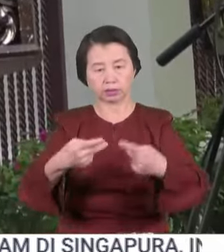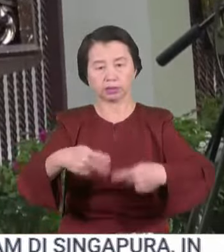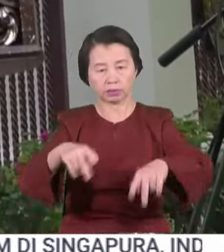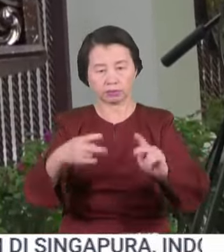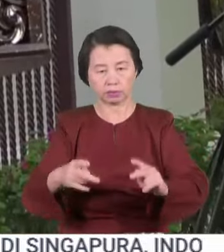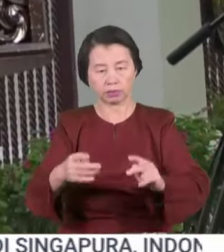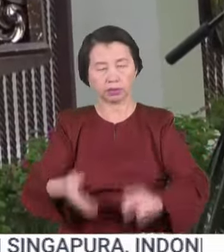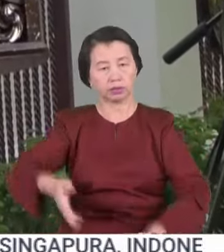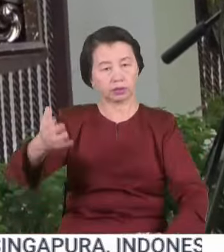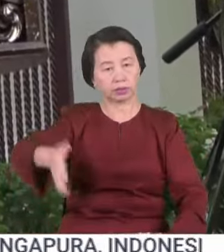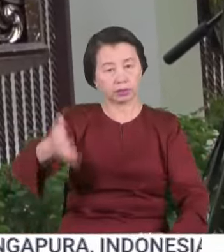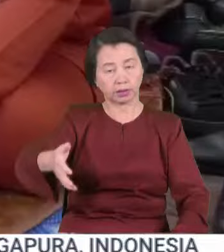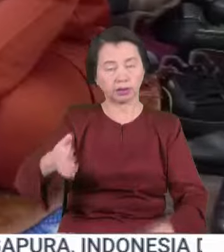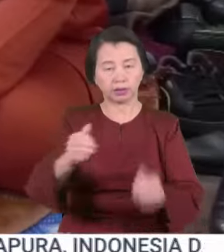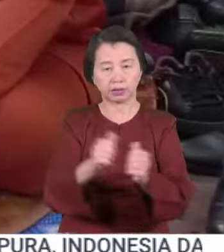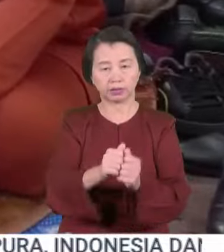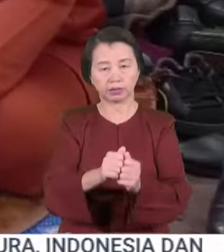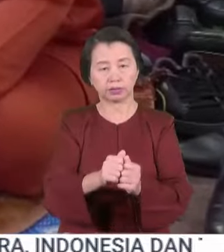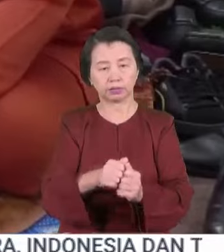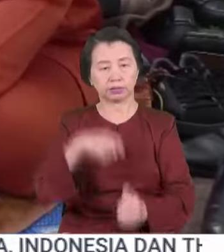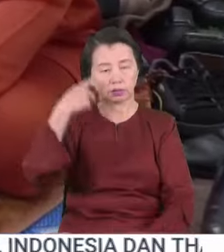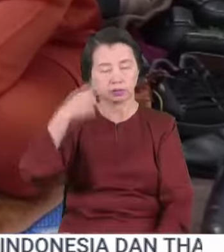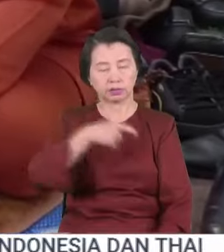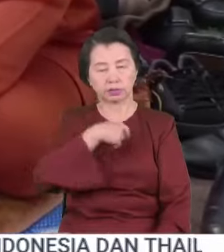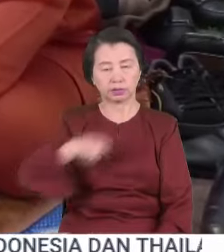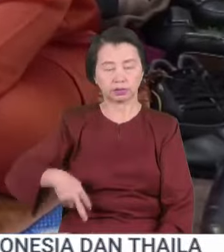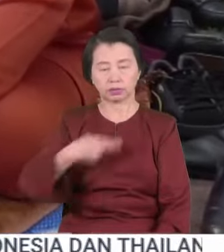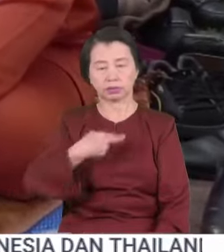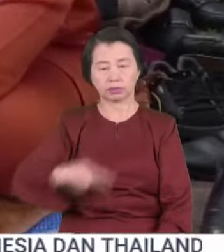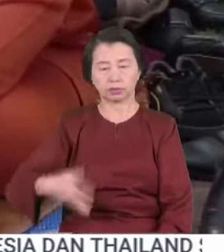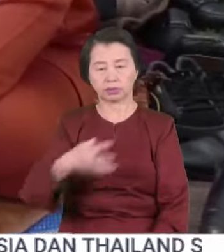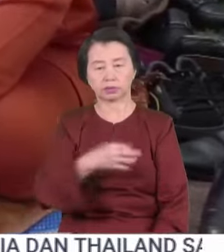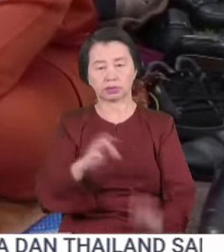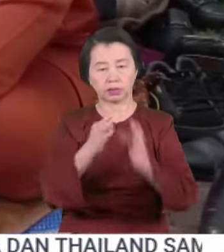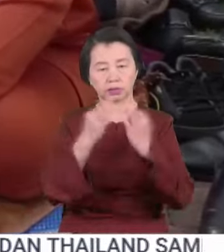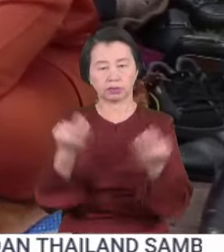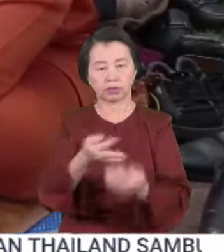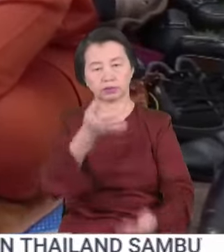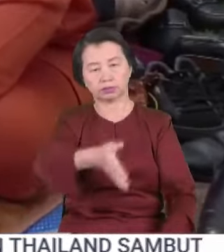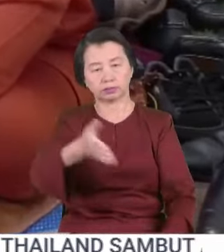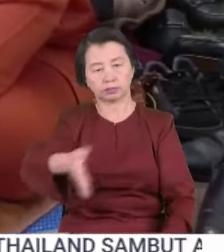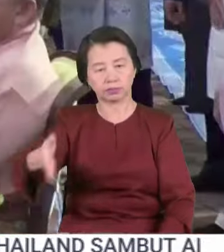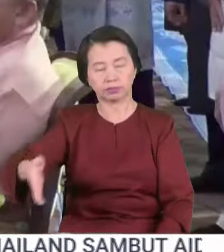berpeluang bersalaman dengan Tengku Tuanku Raja Perlis dan kerabat diraja yang lain.